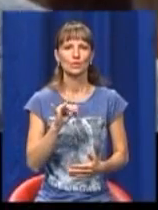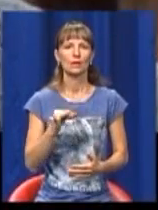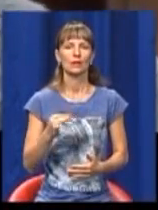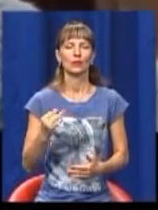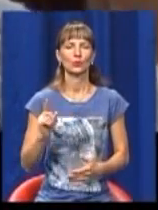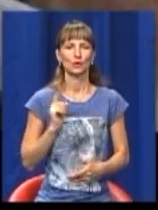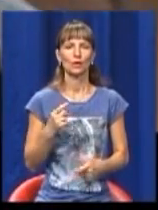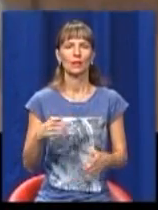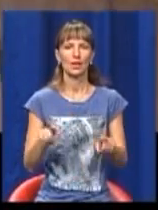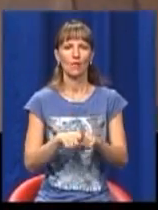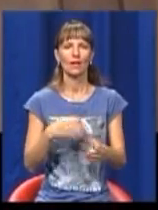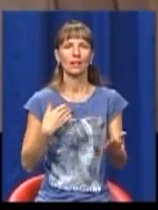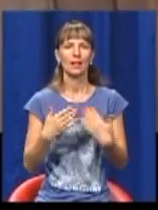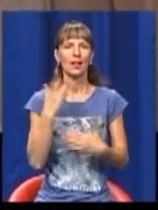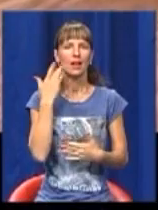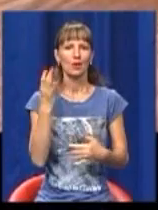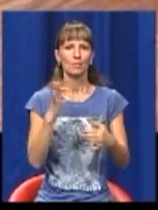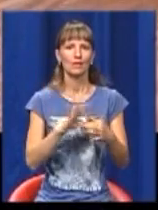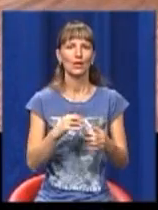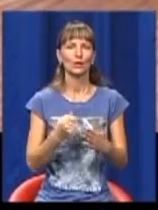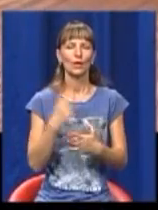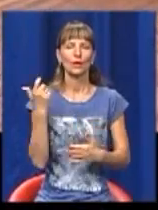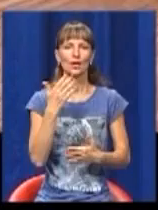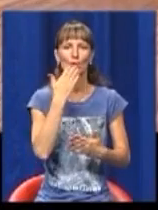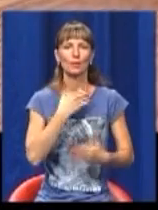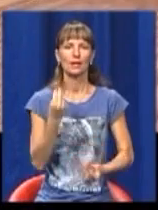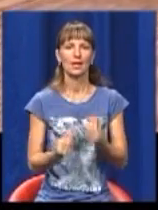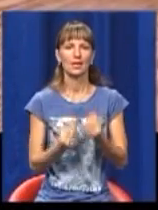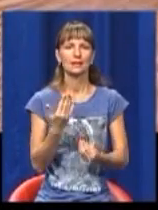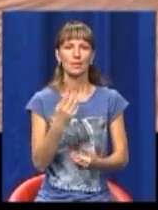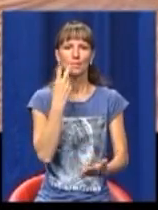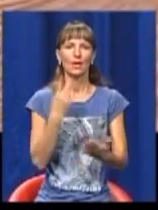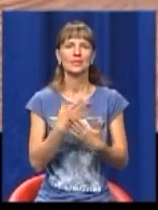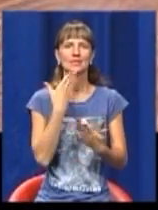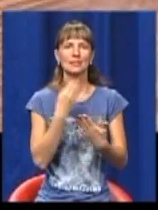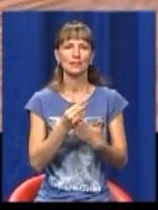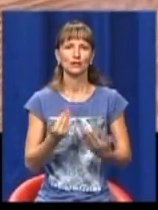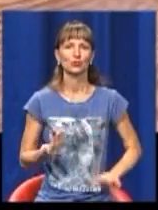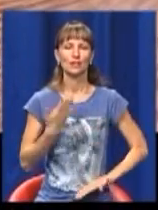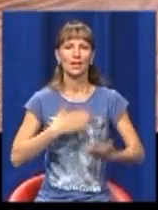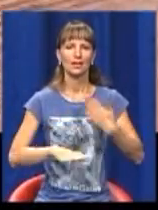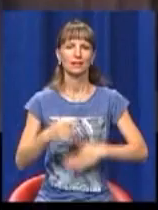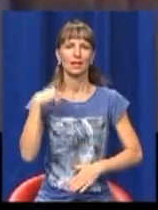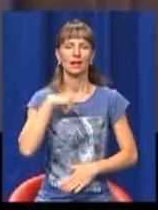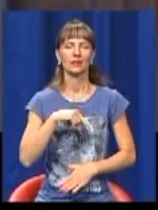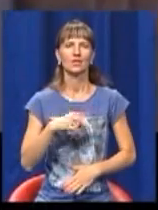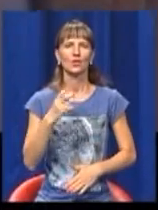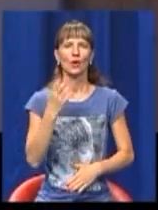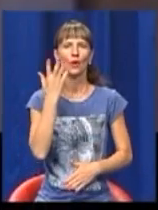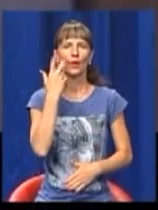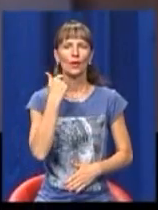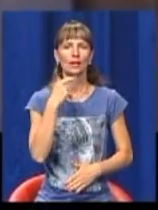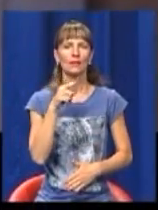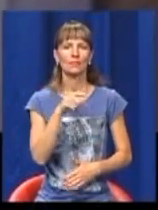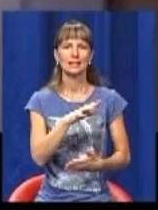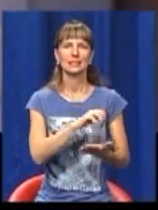ввічливого ставлення. Легко прив'язуючись до господарів, любить грати з ними, проявляючи свій життєрадісний характер. Однак, коли ви зайняті,